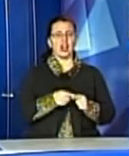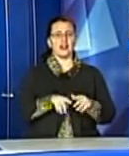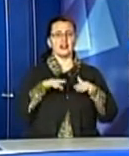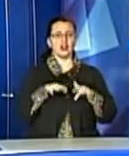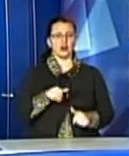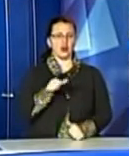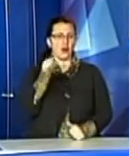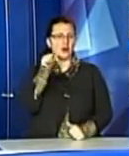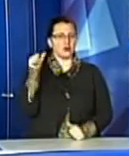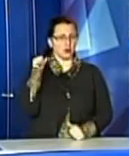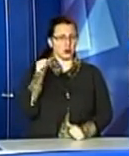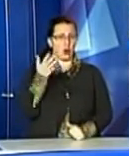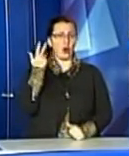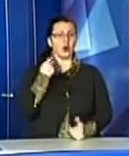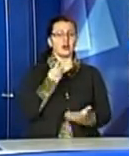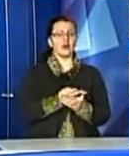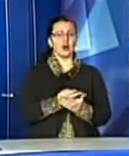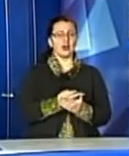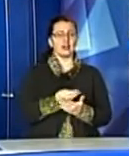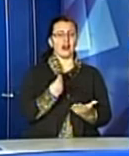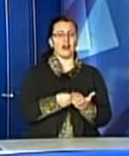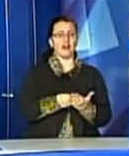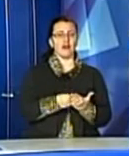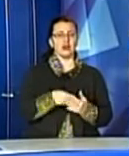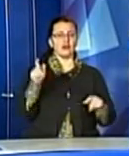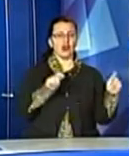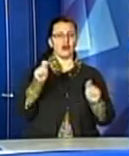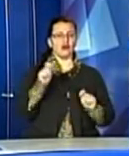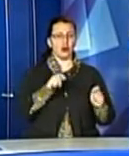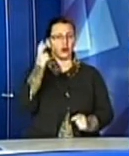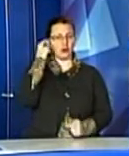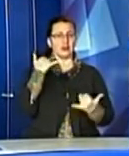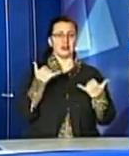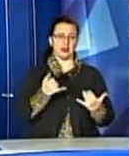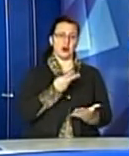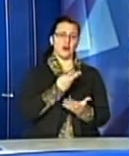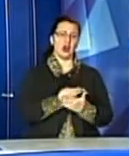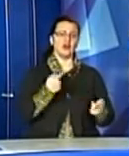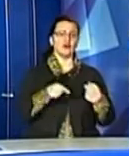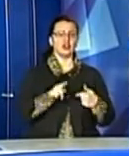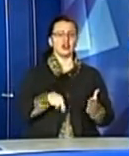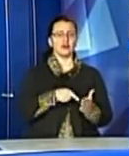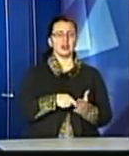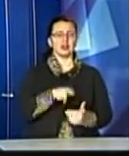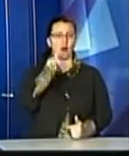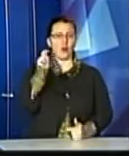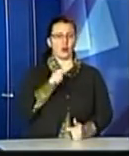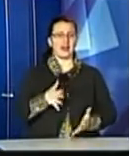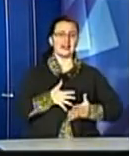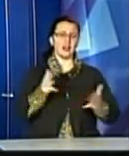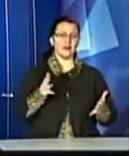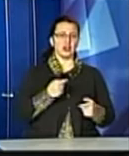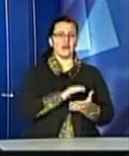минулого року, коли його представили на бізнес-форумі у Києві. Тепер презентують і в інших містах України. Найбільше в